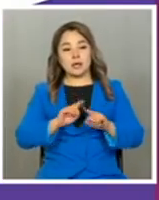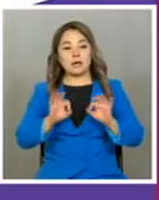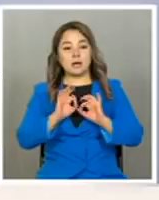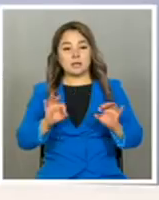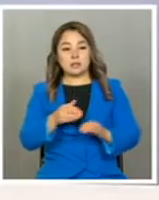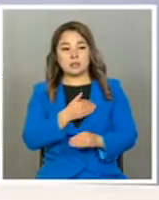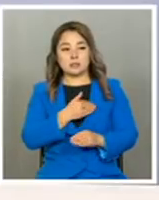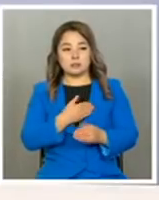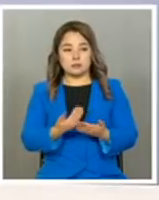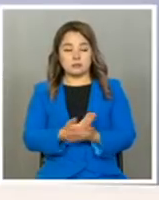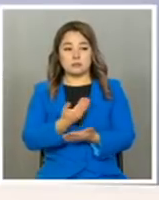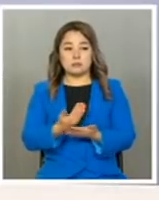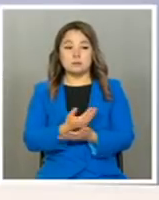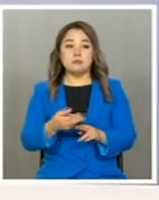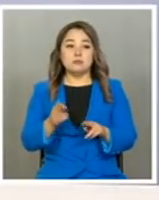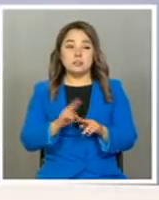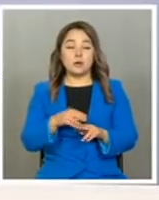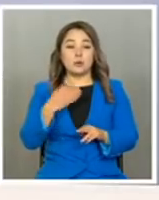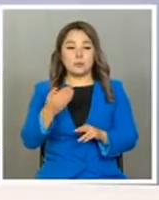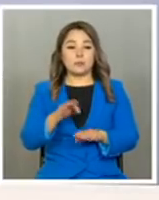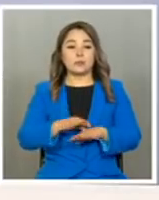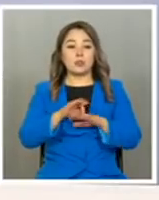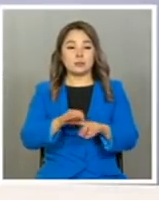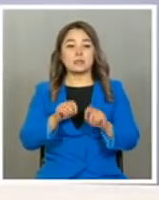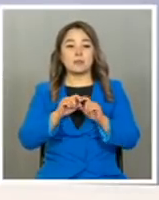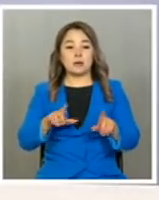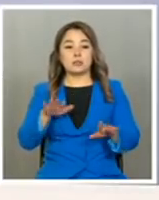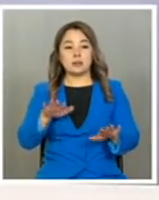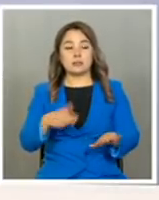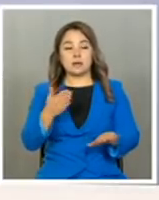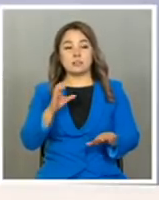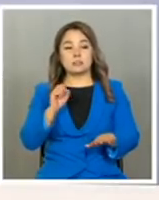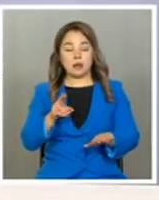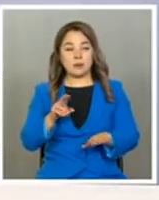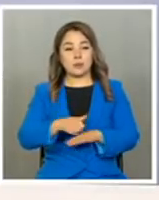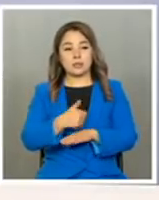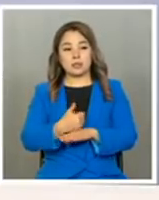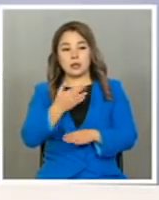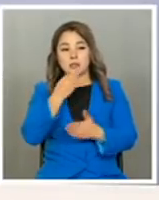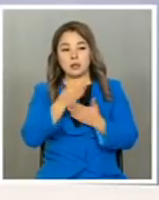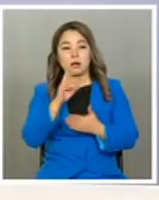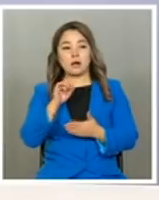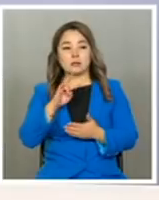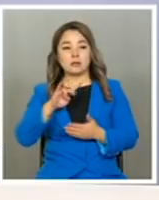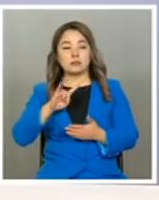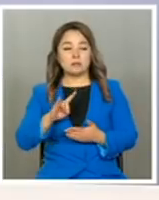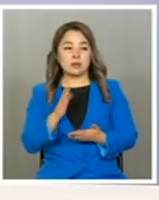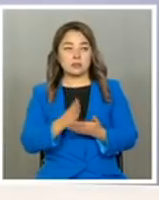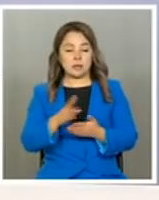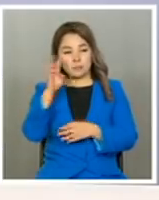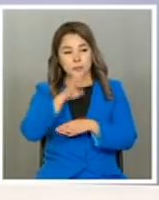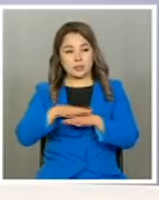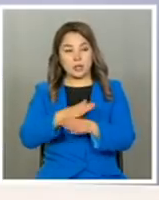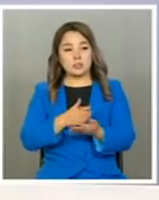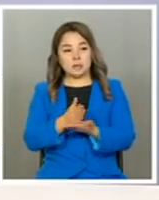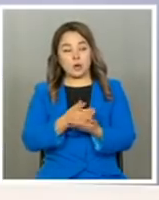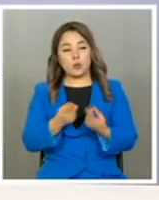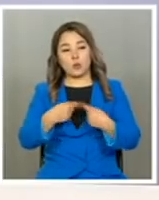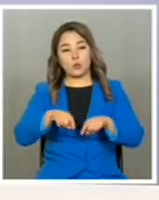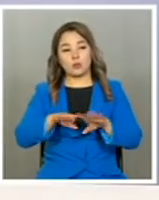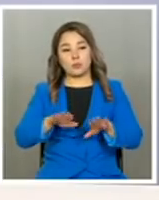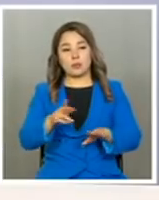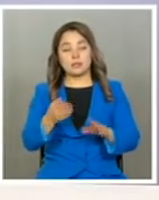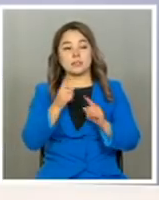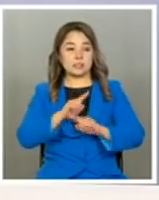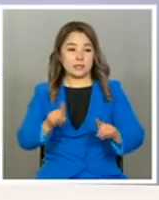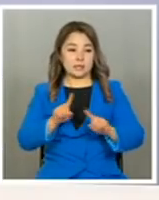сипаттайсыздар. Оқушылар, сіздермен өткен сабақта Сақ патшалықтары қаңлы мемлекеттерінің саяси құрылымының